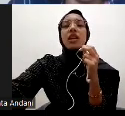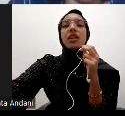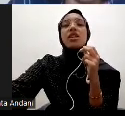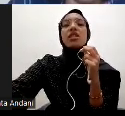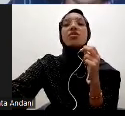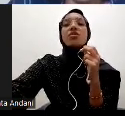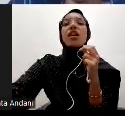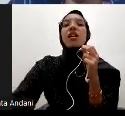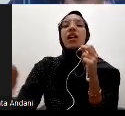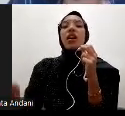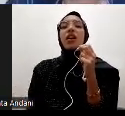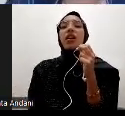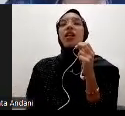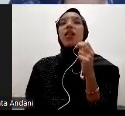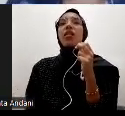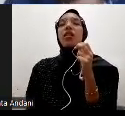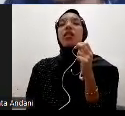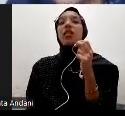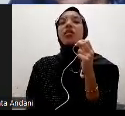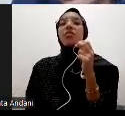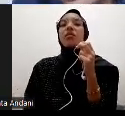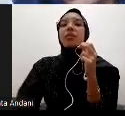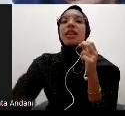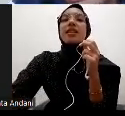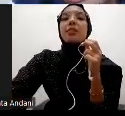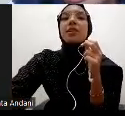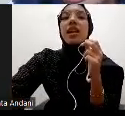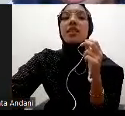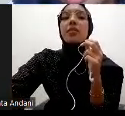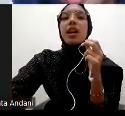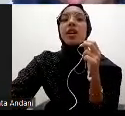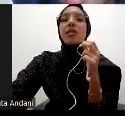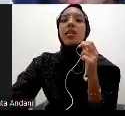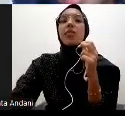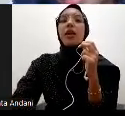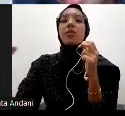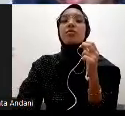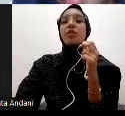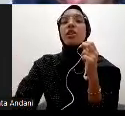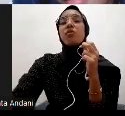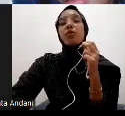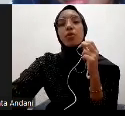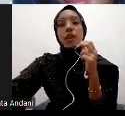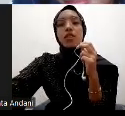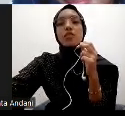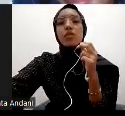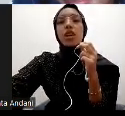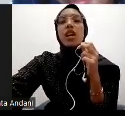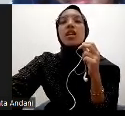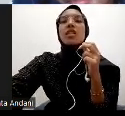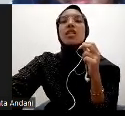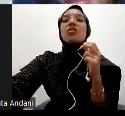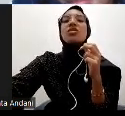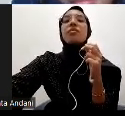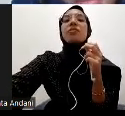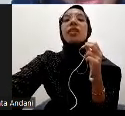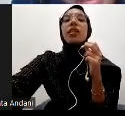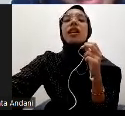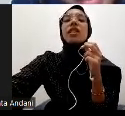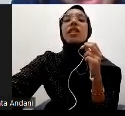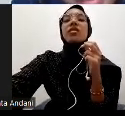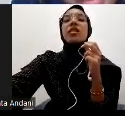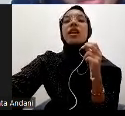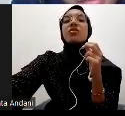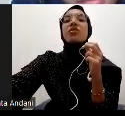kasus tadi dan juga, eee, penjelasan-penjelasan mengenai, pubbing, smobbing, dan nomophobia tersebut. Dan selanjutnya,